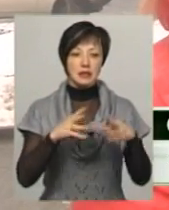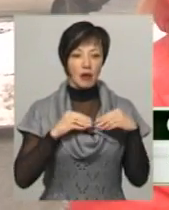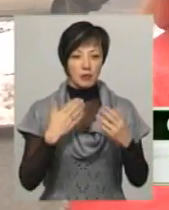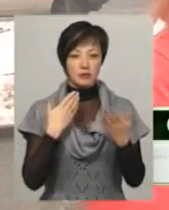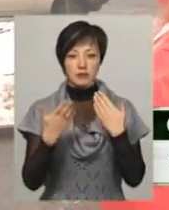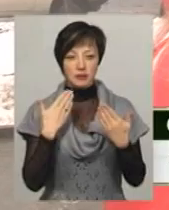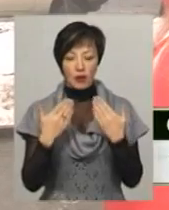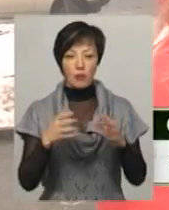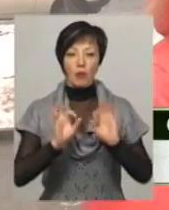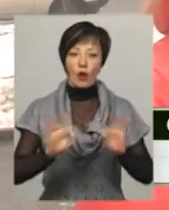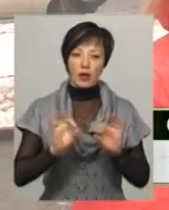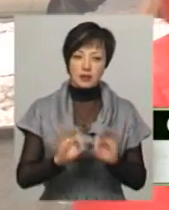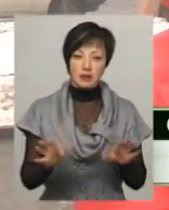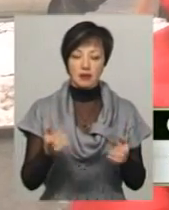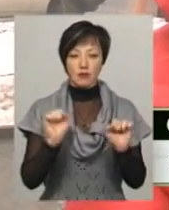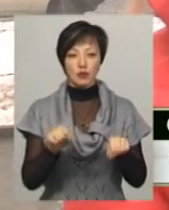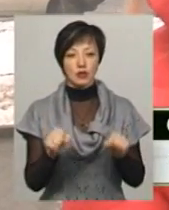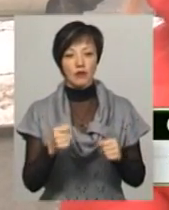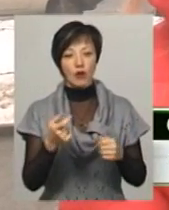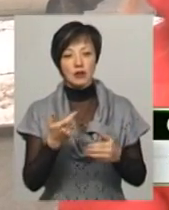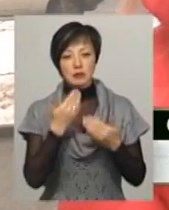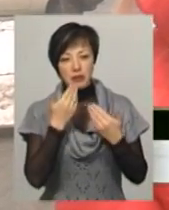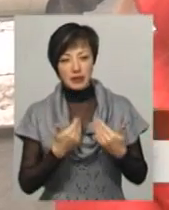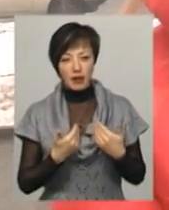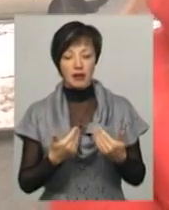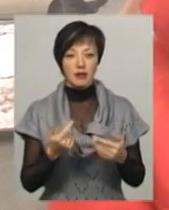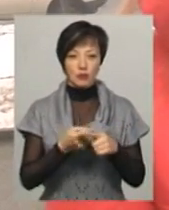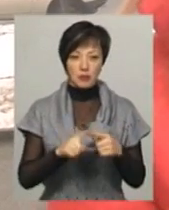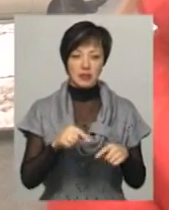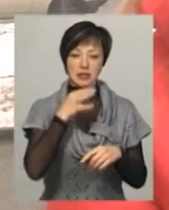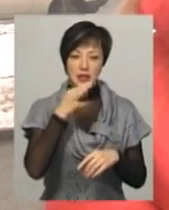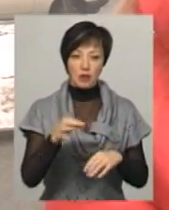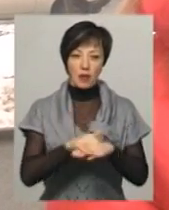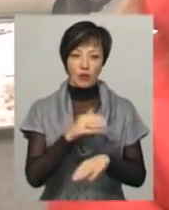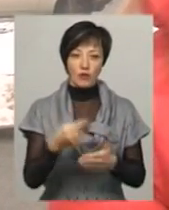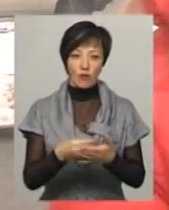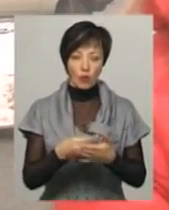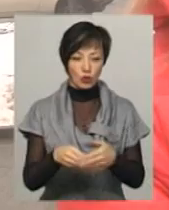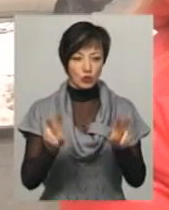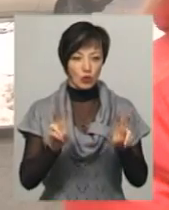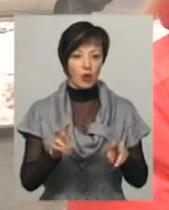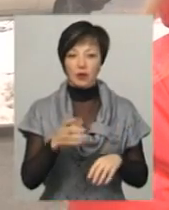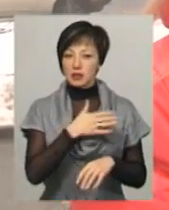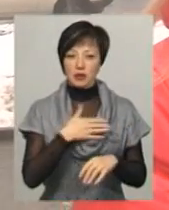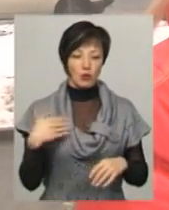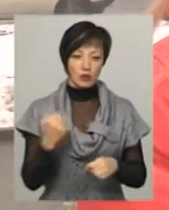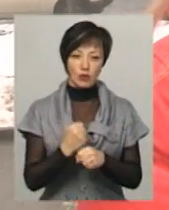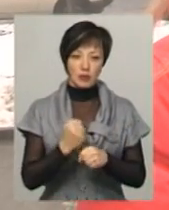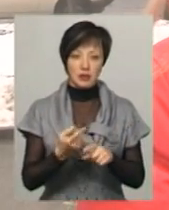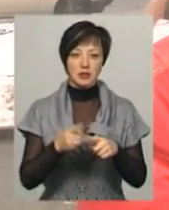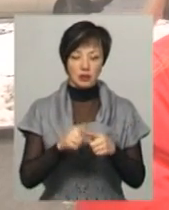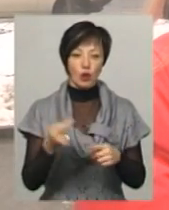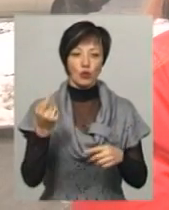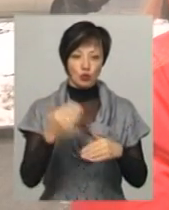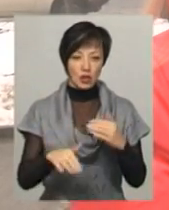контакт, якби вона пояснила, якби вона, можливо, щось розпитала, тим більше, що ми сказали, що ми з благодійного фонду, вона того не захотіла робити, тобто це